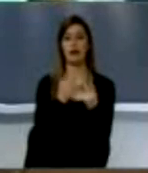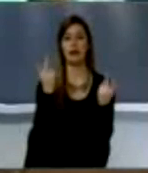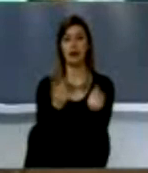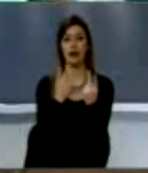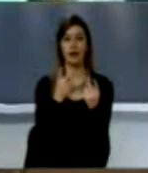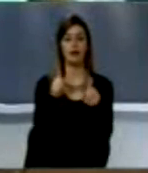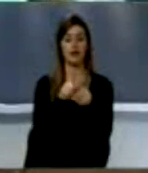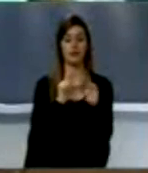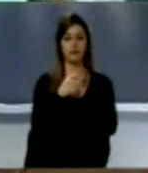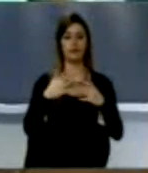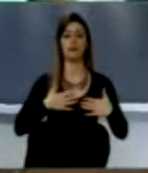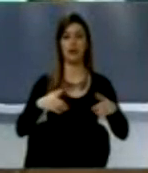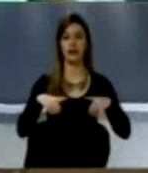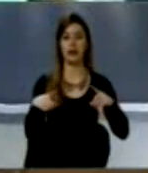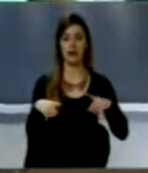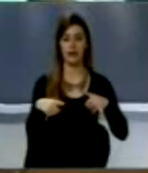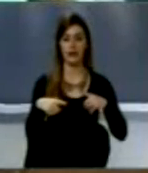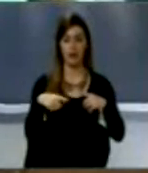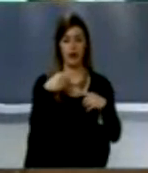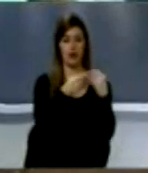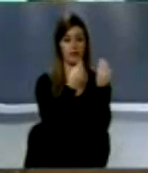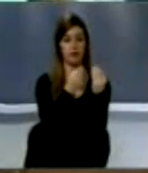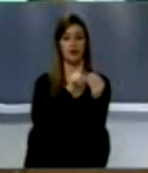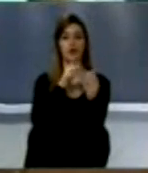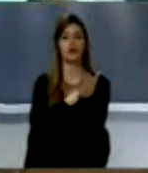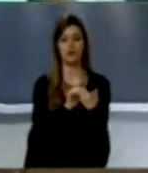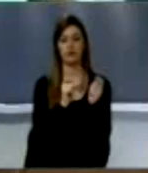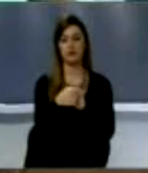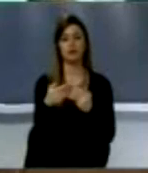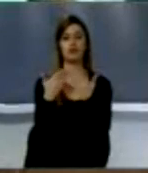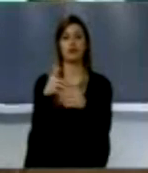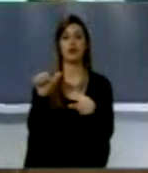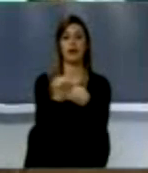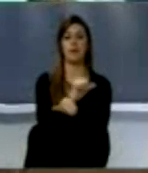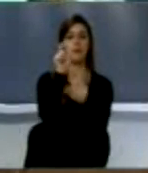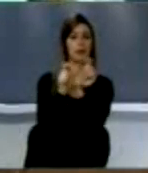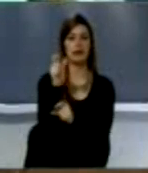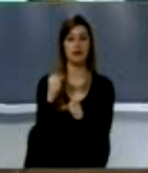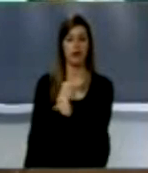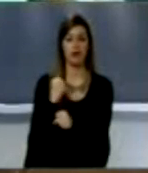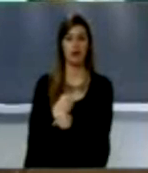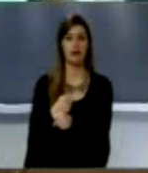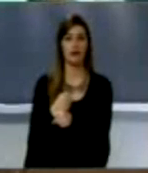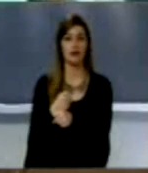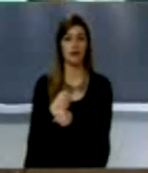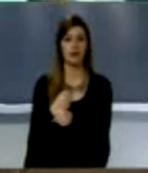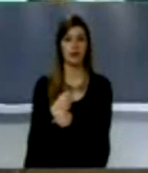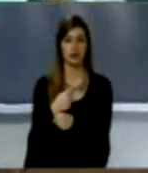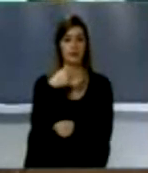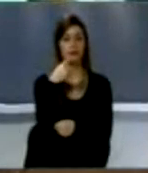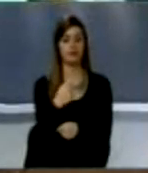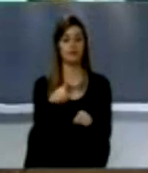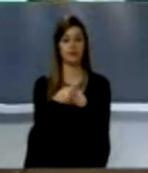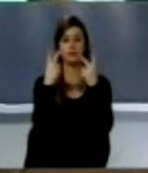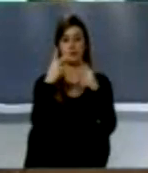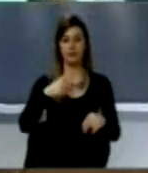të përmirësuar jetën tonë, por mjeti i mirë nuk çon peshë kur është në duar të gabuara. Andaj, këto rritë ndjeshëm pjesha e vendimit të